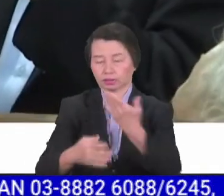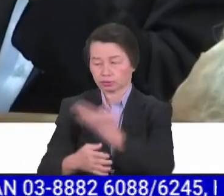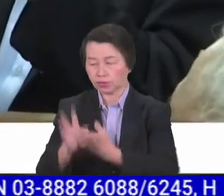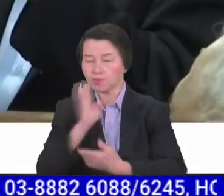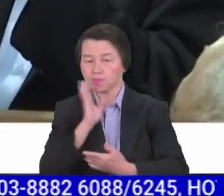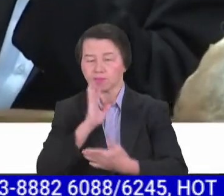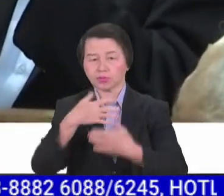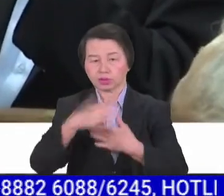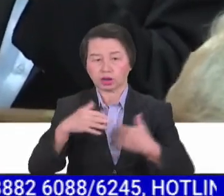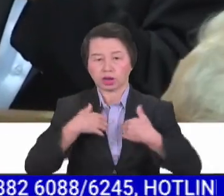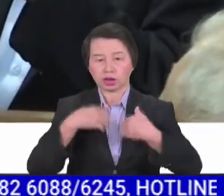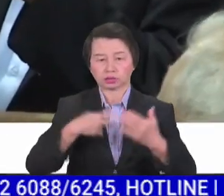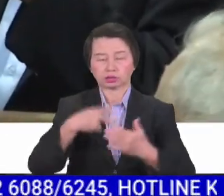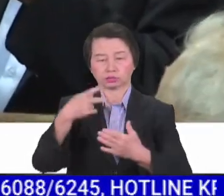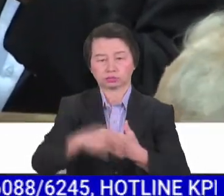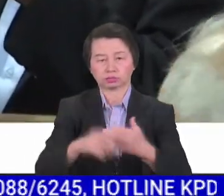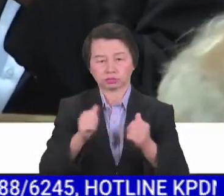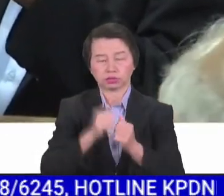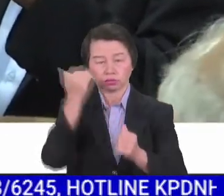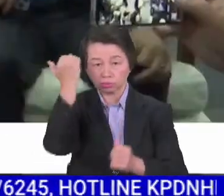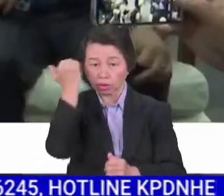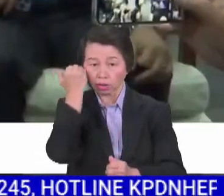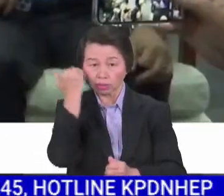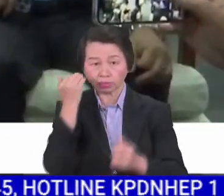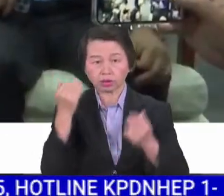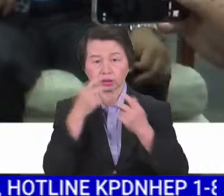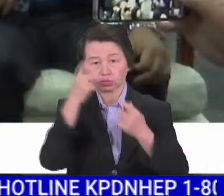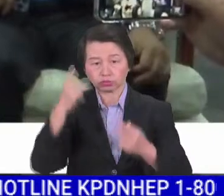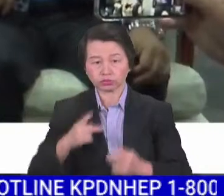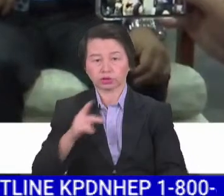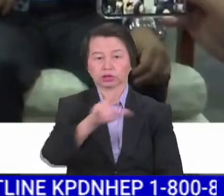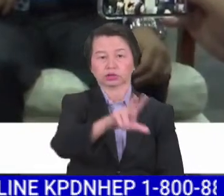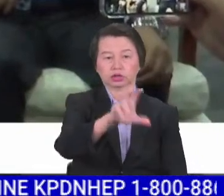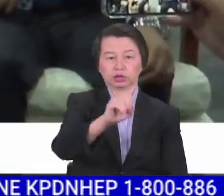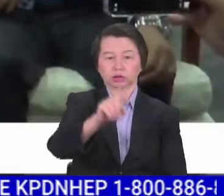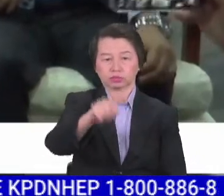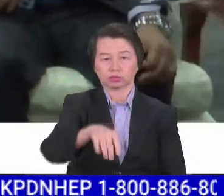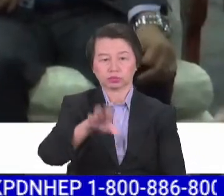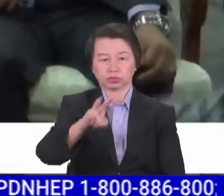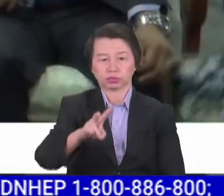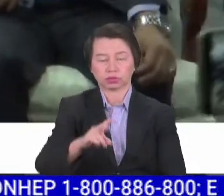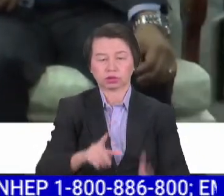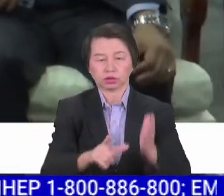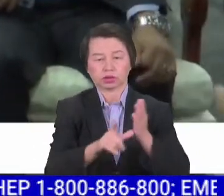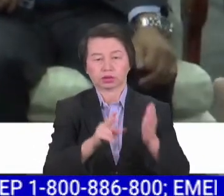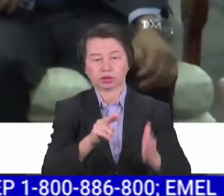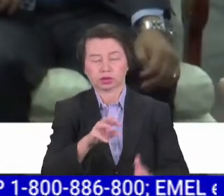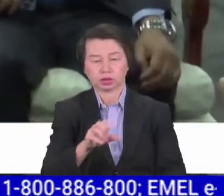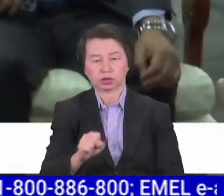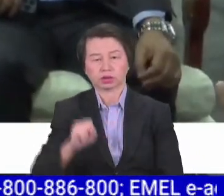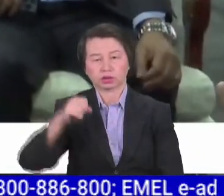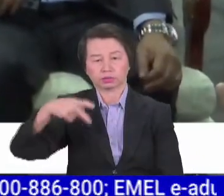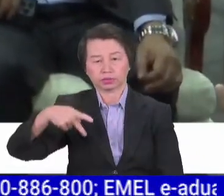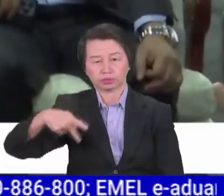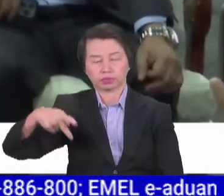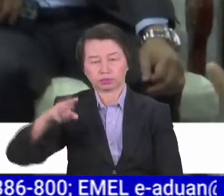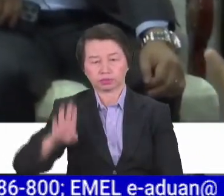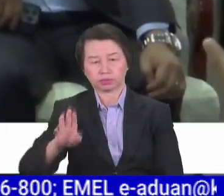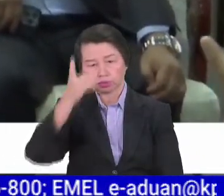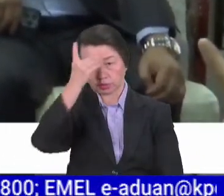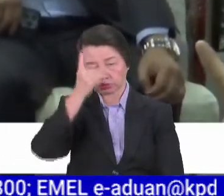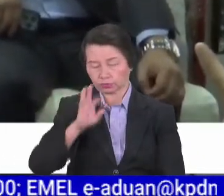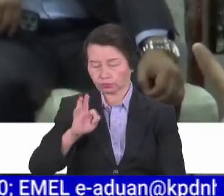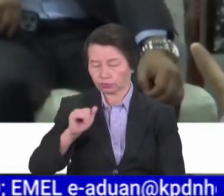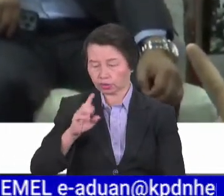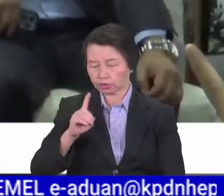selepas menghadiri satu acara di Kompleks Mahkamah Kuching. Pada 30 Julai lepas, naib Presiden Kanan Parti Pesaka Bumi Putra Bersatu PBB, Datuk Sri